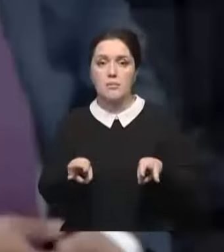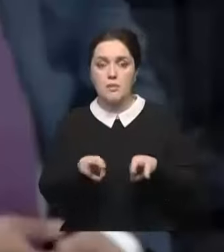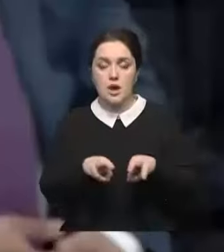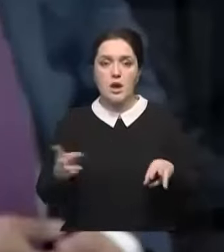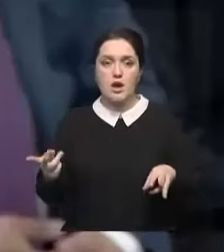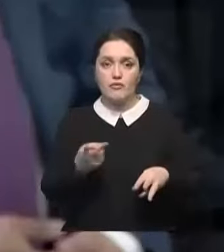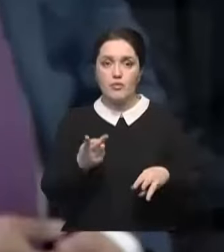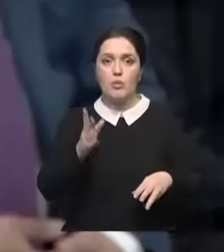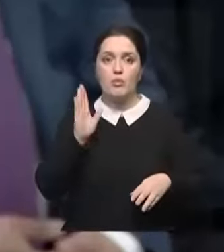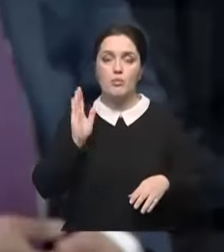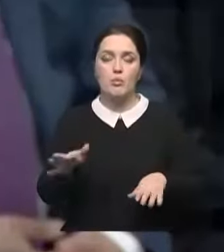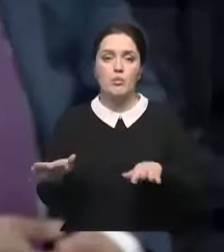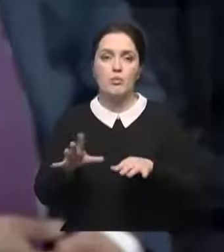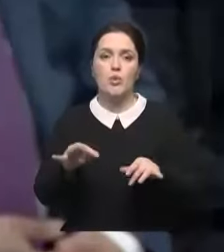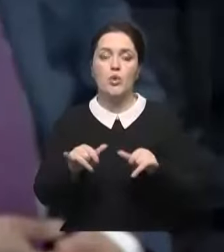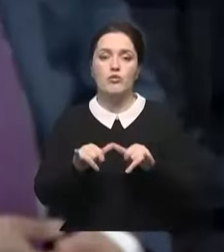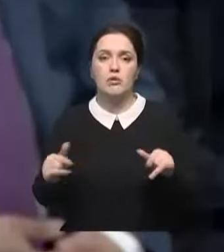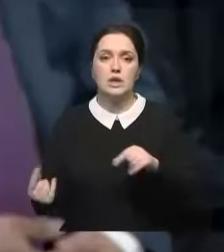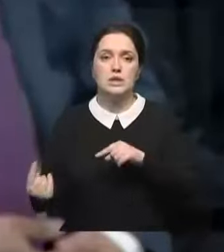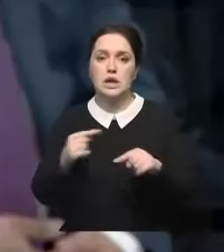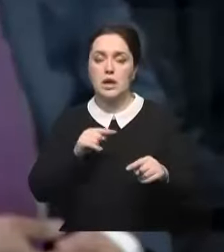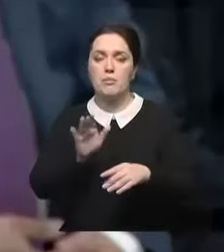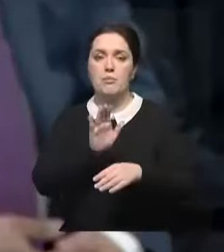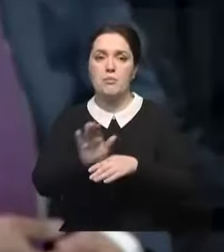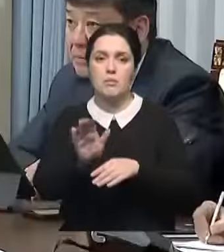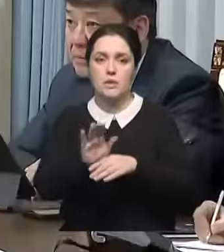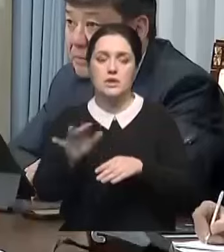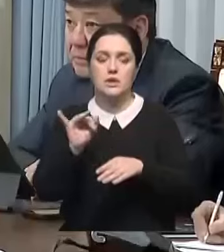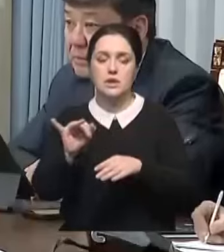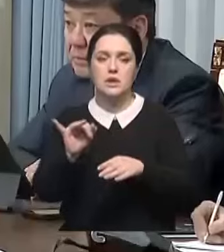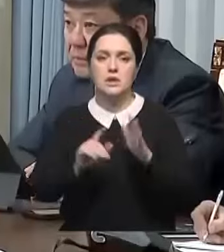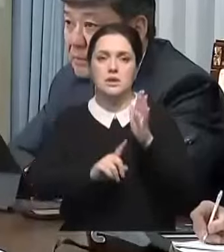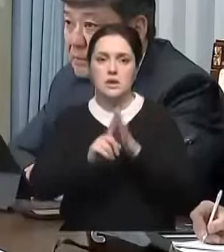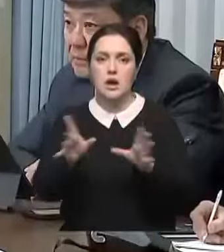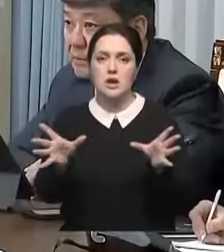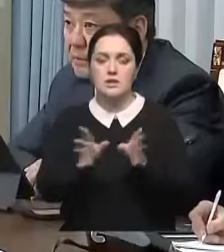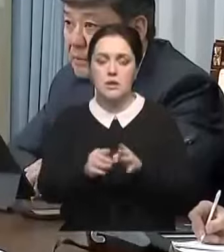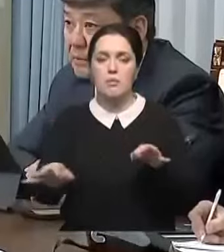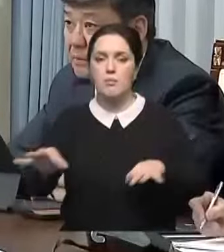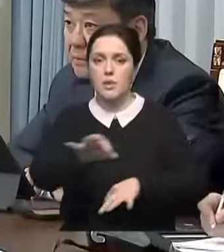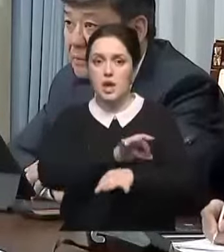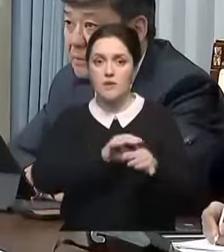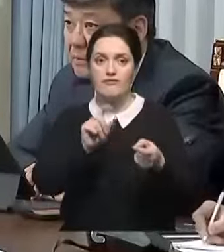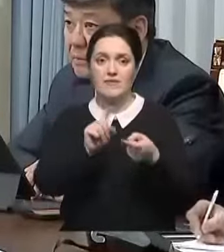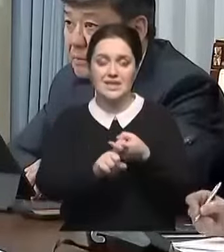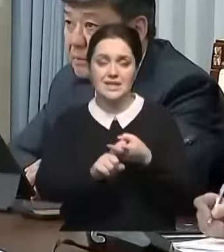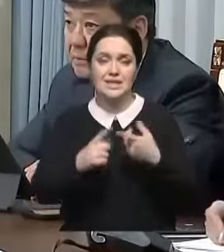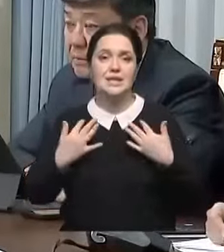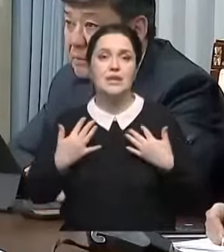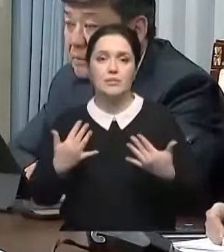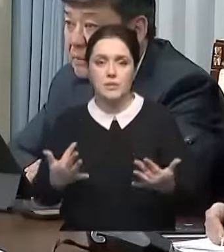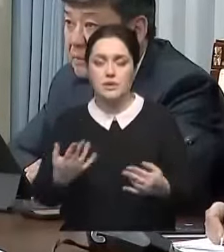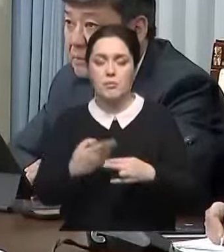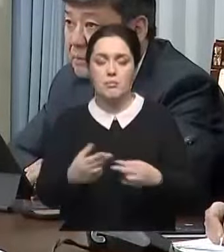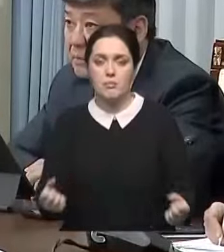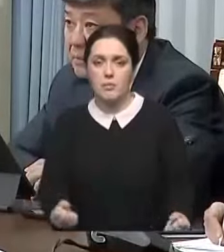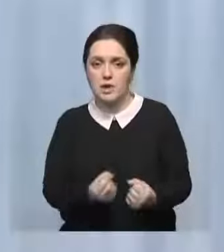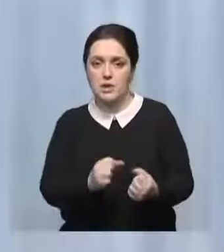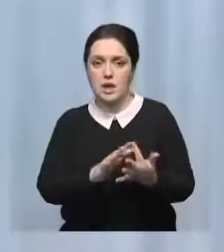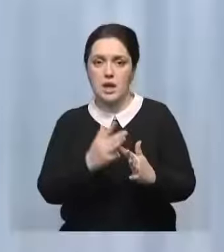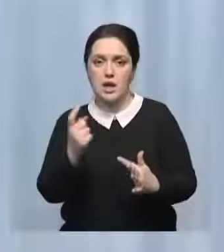стран будут приняты меры по увеличению взаимных поставок продукции и запуску совместных проектов. В связи с необходимостью поддержки аграриев, Улжас